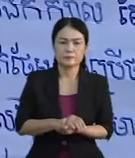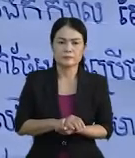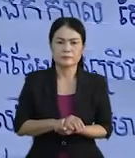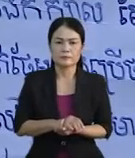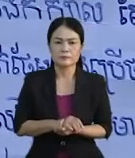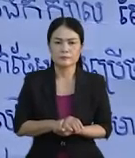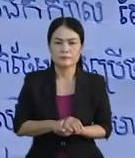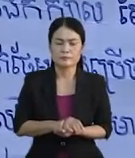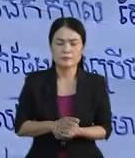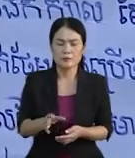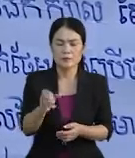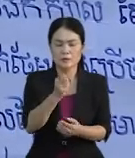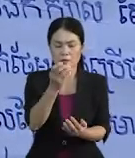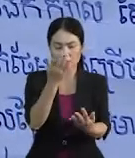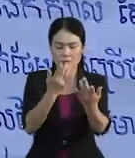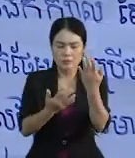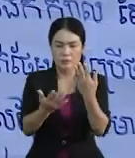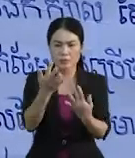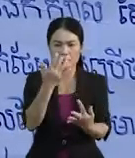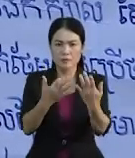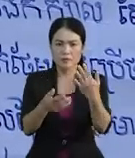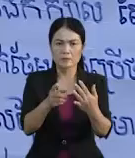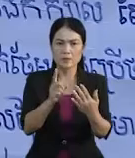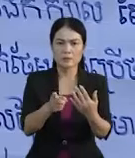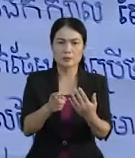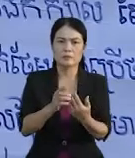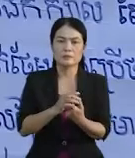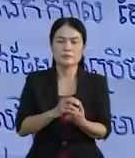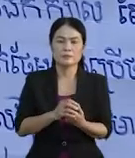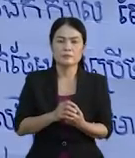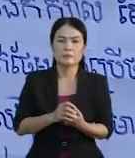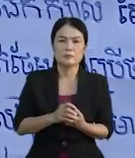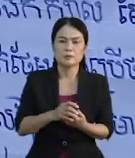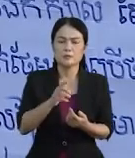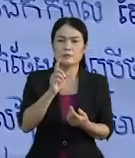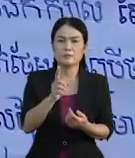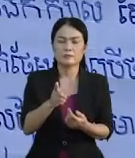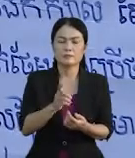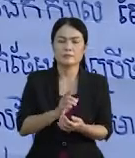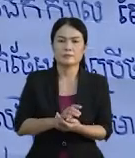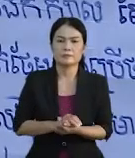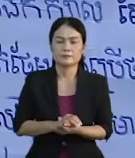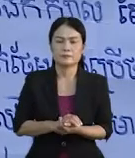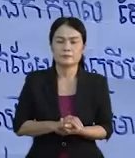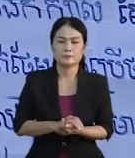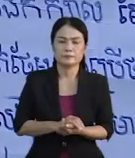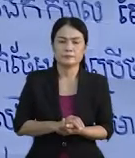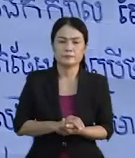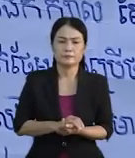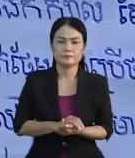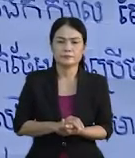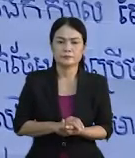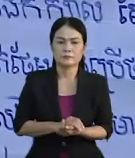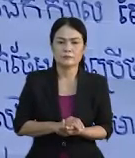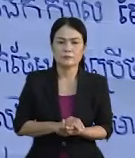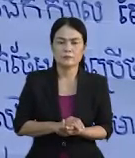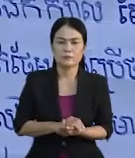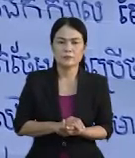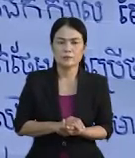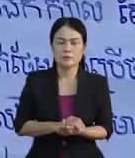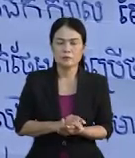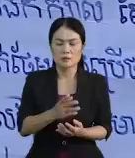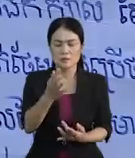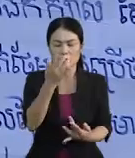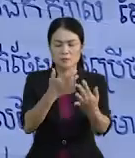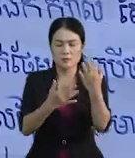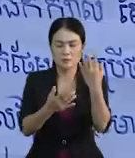quạt vô phơi nú bà vô phơi nú vô phơi từ đợt sờ